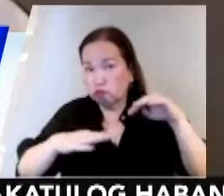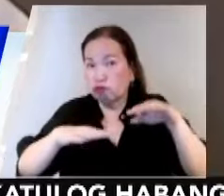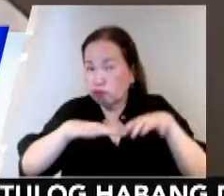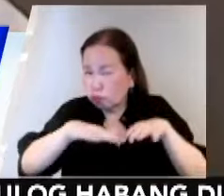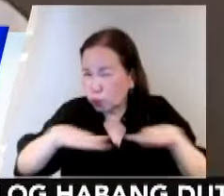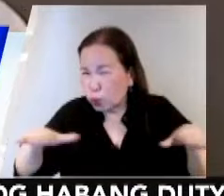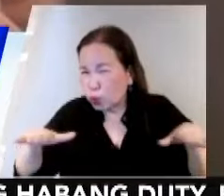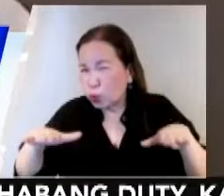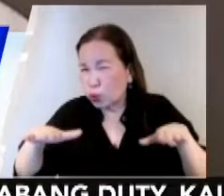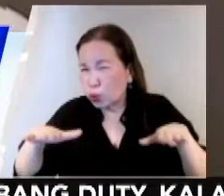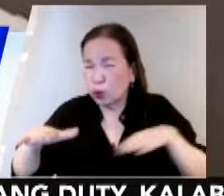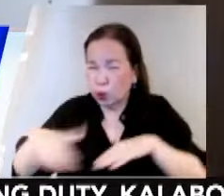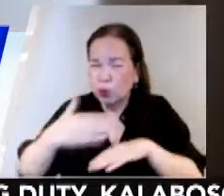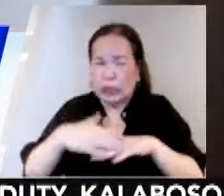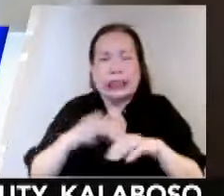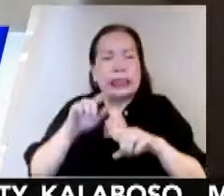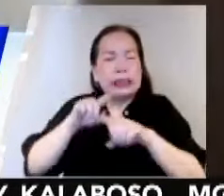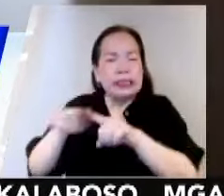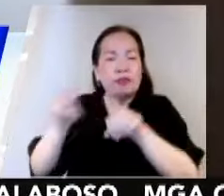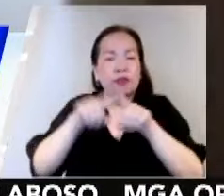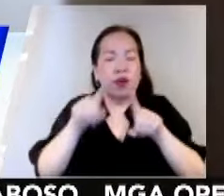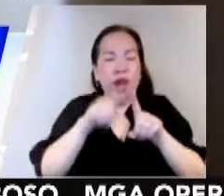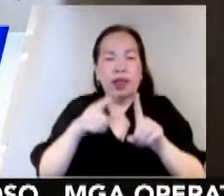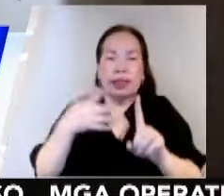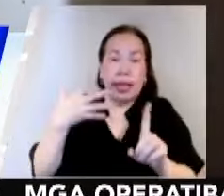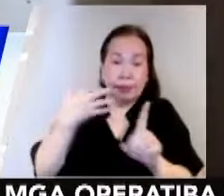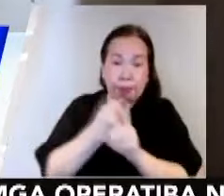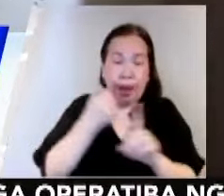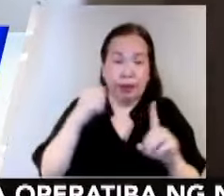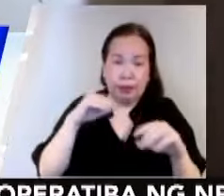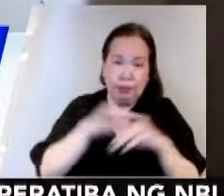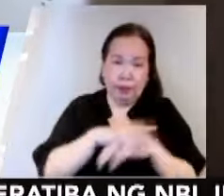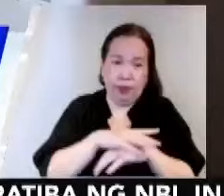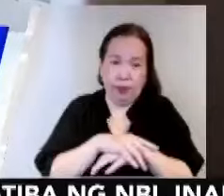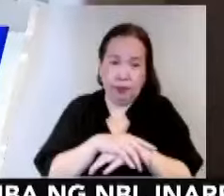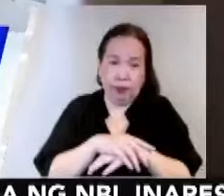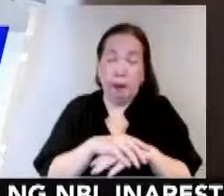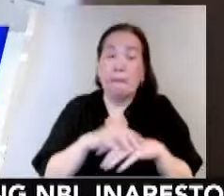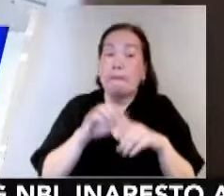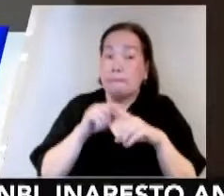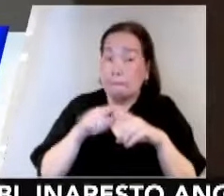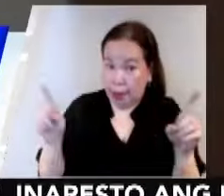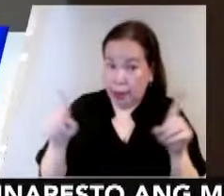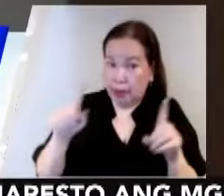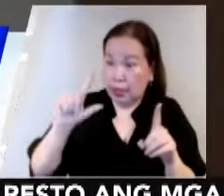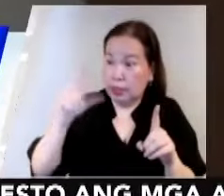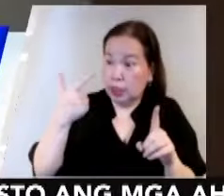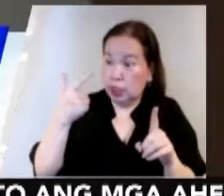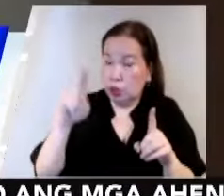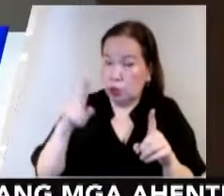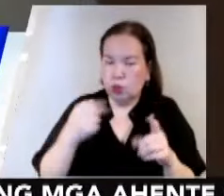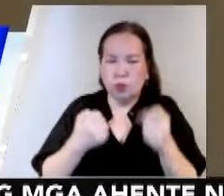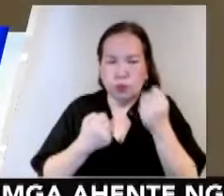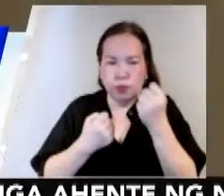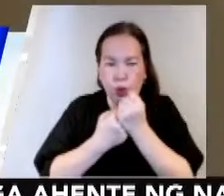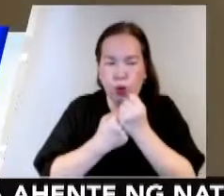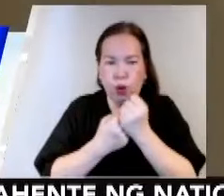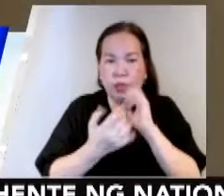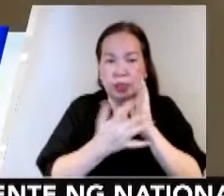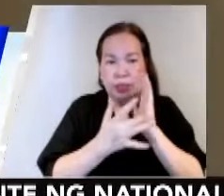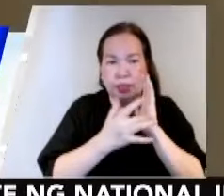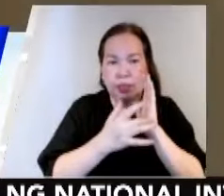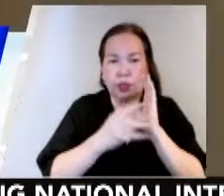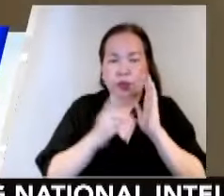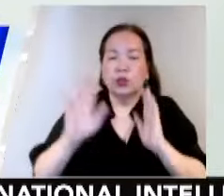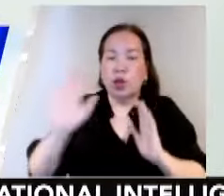area will be different. Pero kakailanganin daw ng LGU mag-subscribe sa teknolohiya gamit ang pondo nila para sa